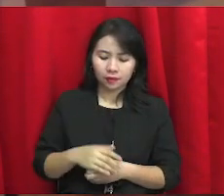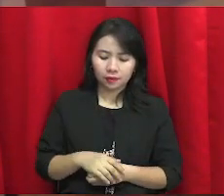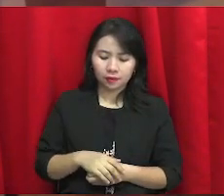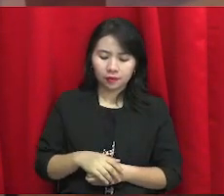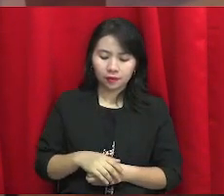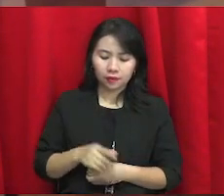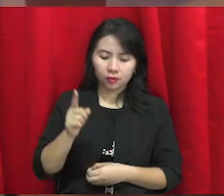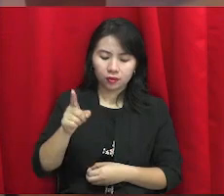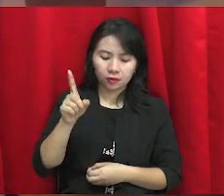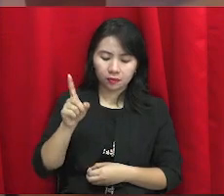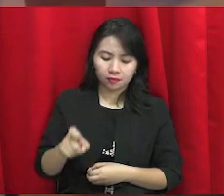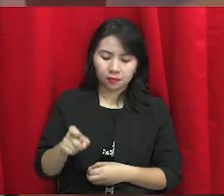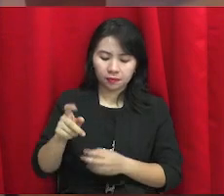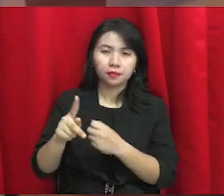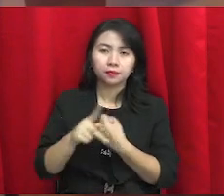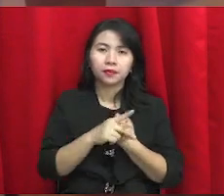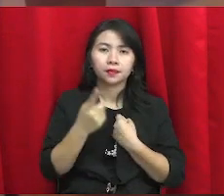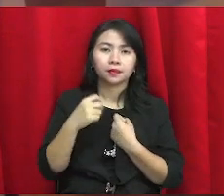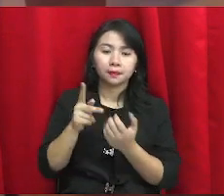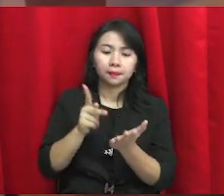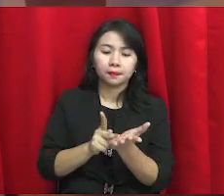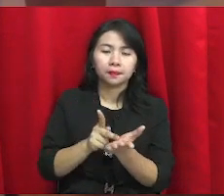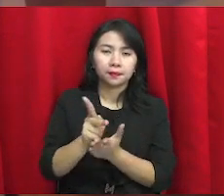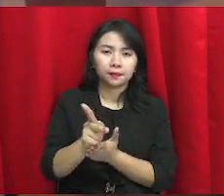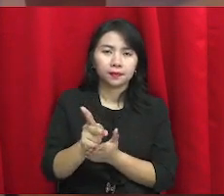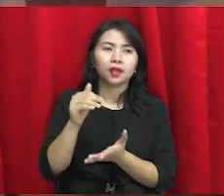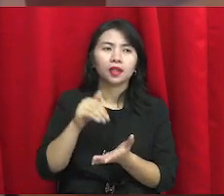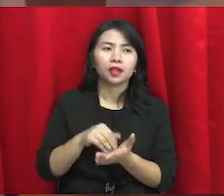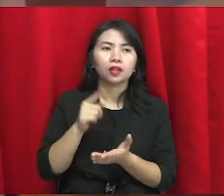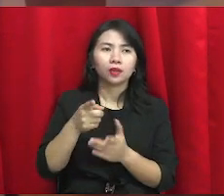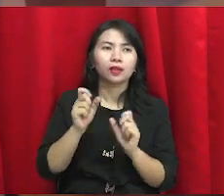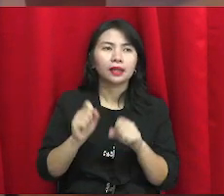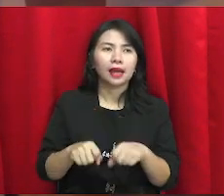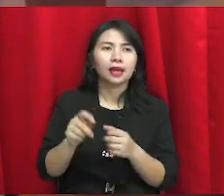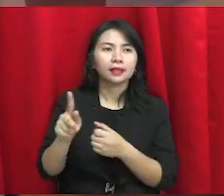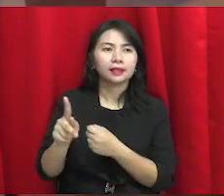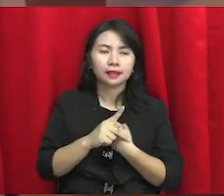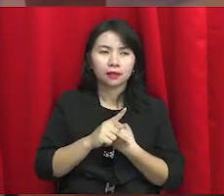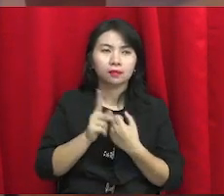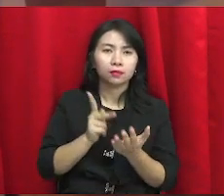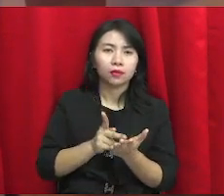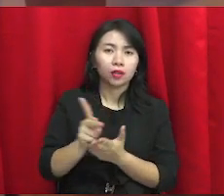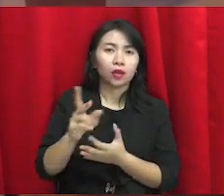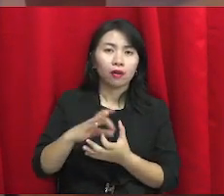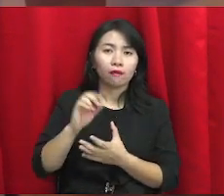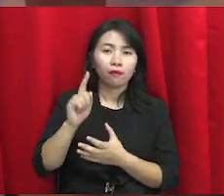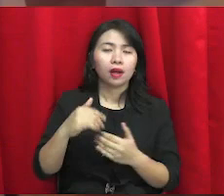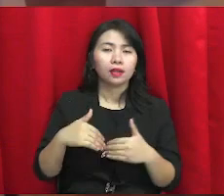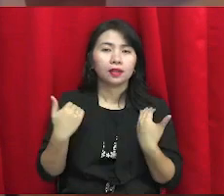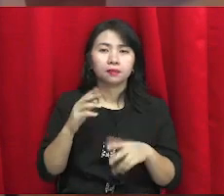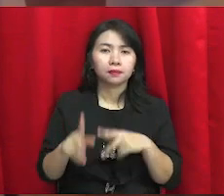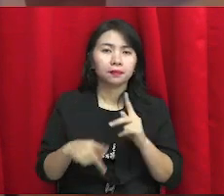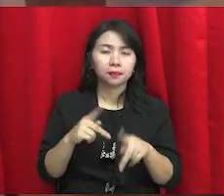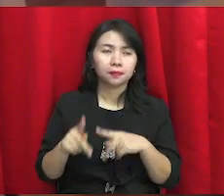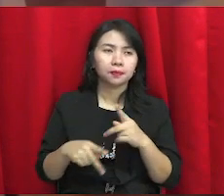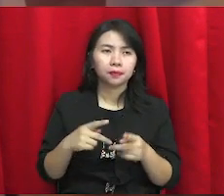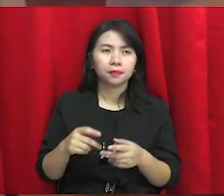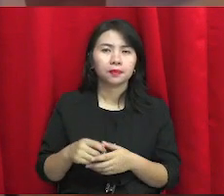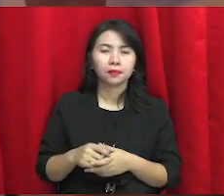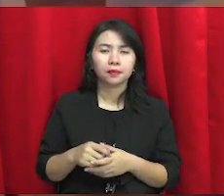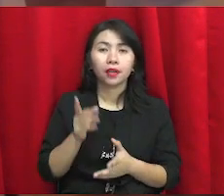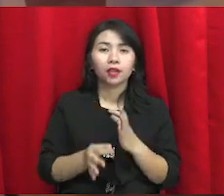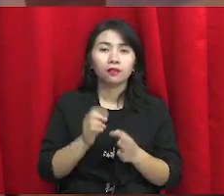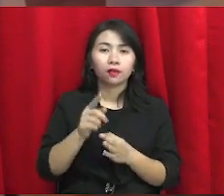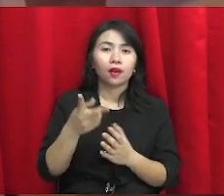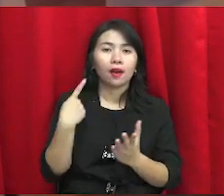i-keep yung purity, makip yung purity ng isang kabataan kung maganda or pure yung